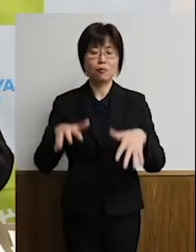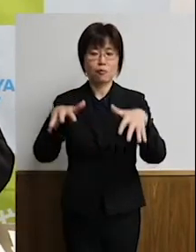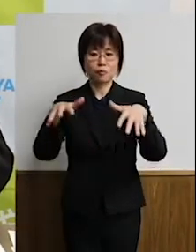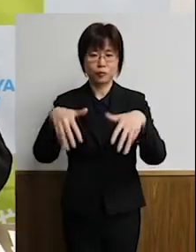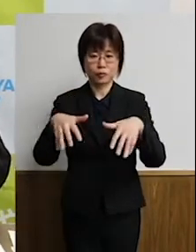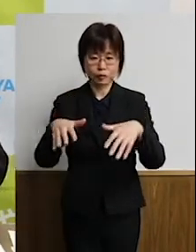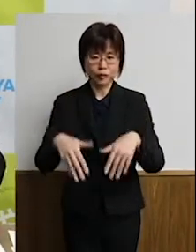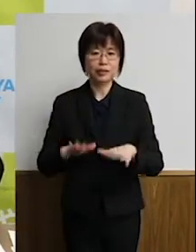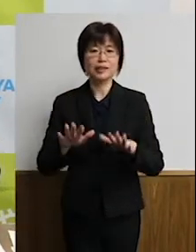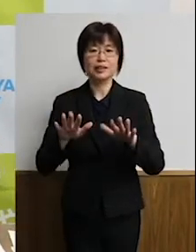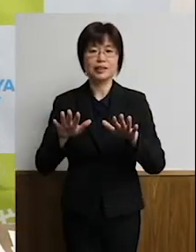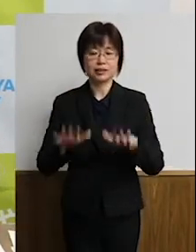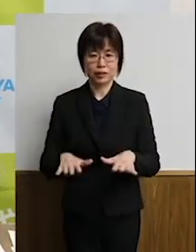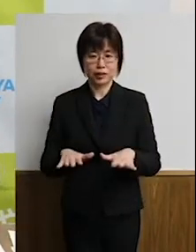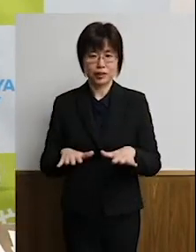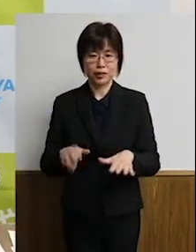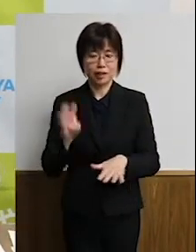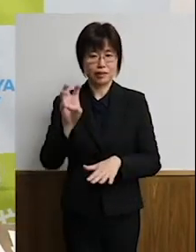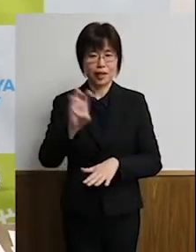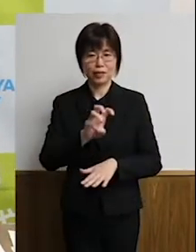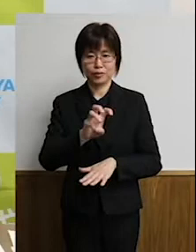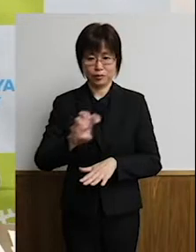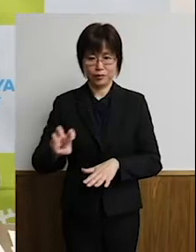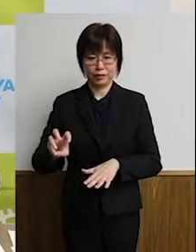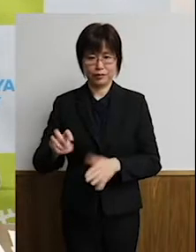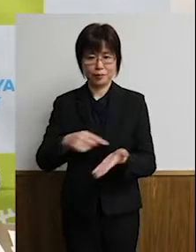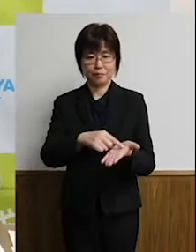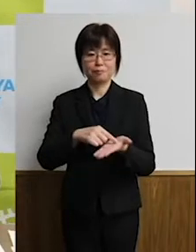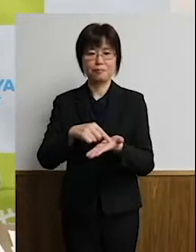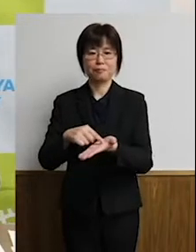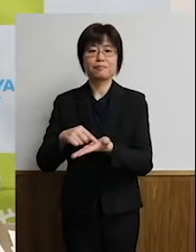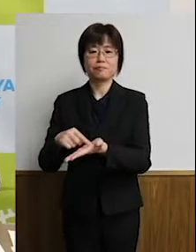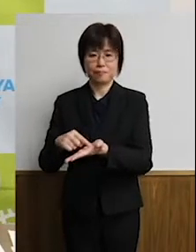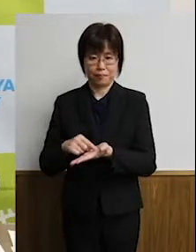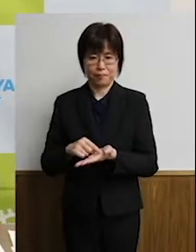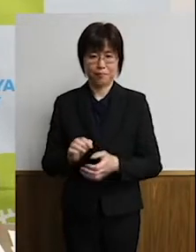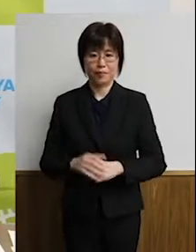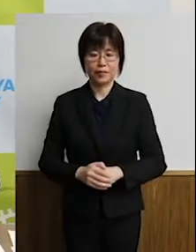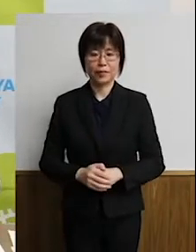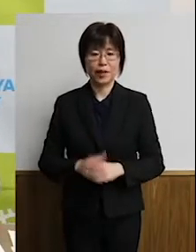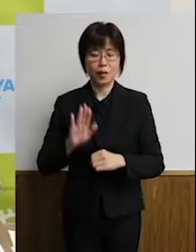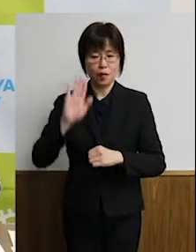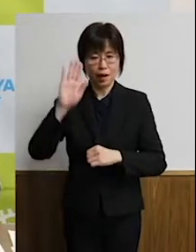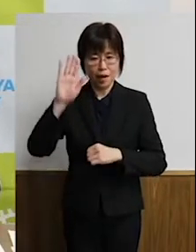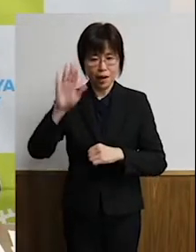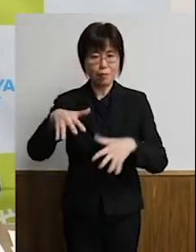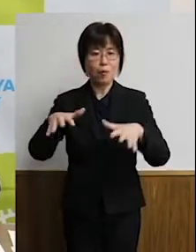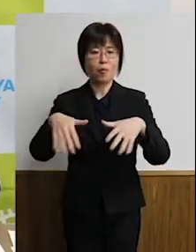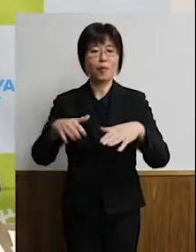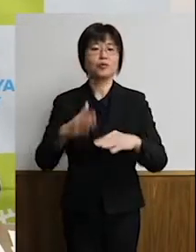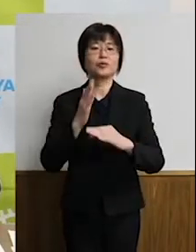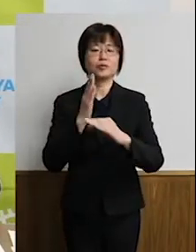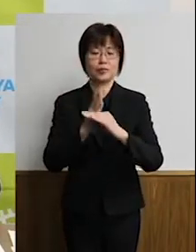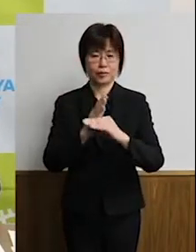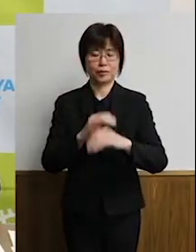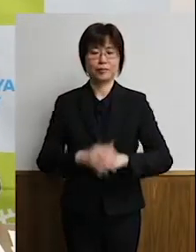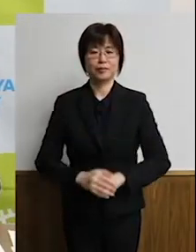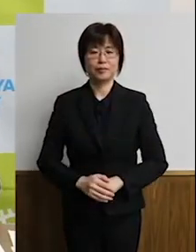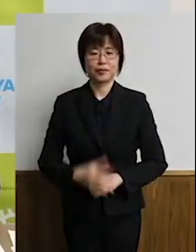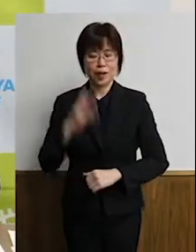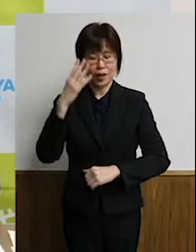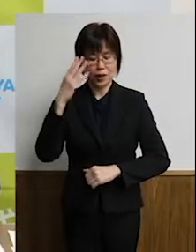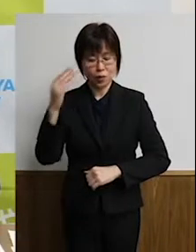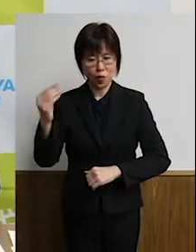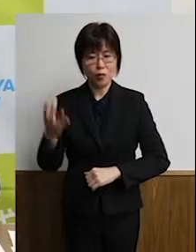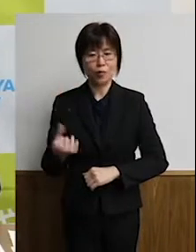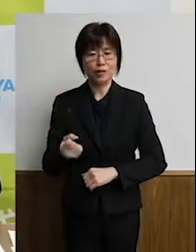募集し現時点で30名ほどの方から応募いただいておりますが現在も募集しております。